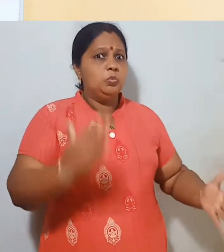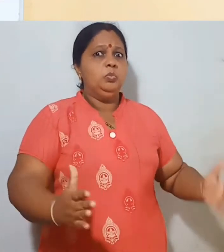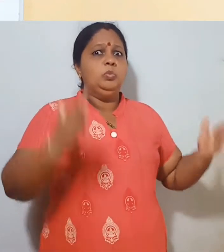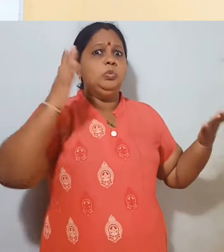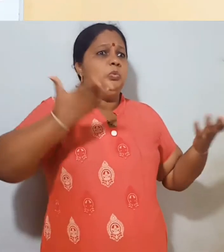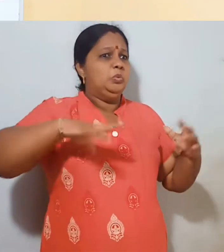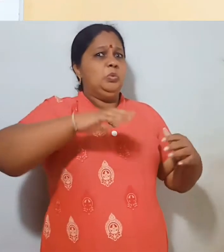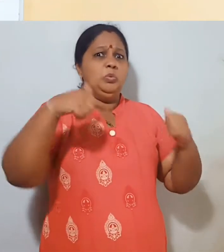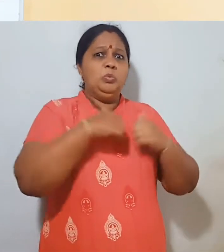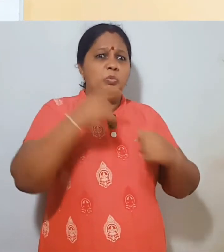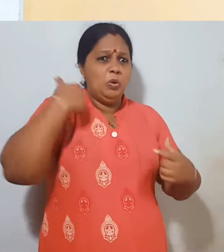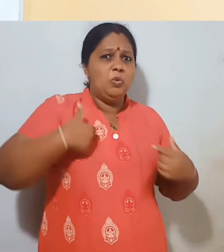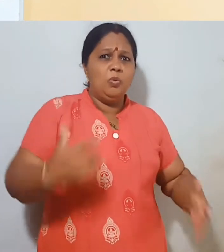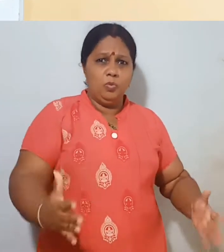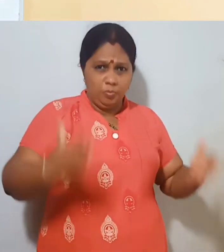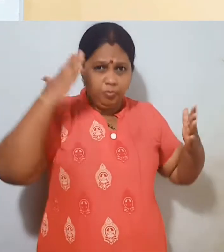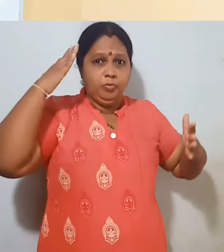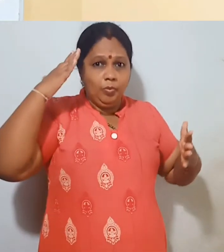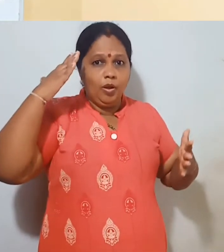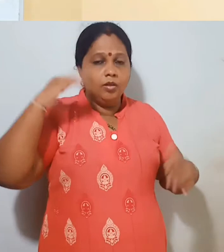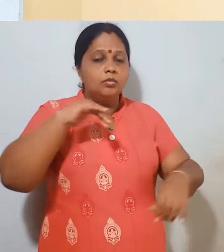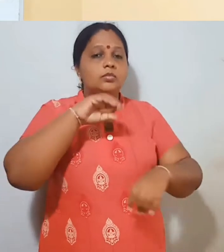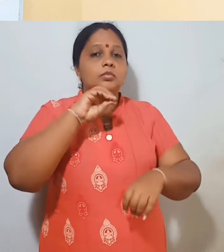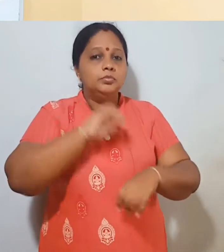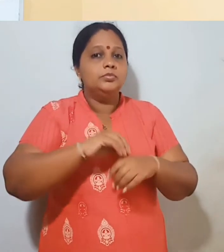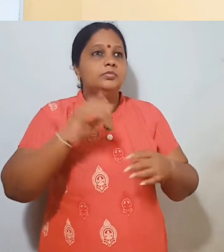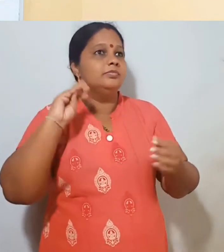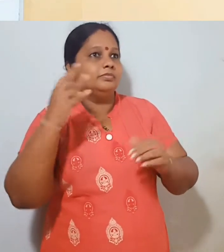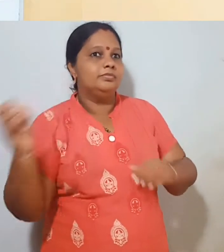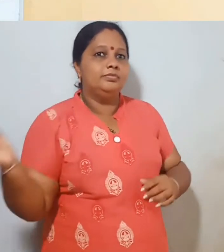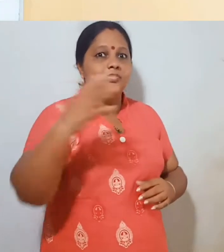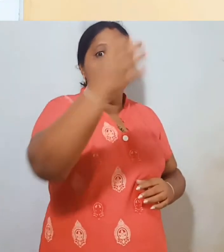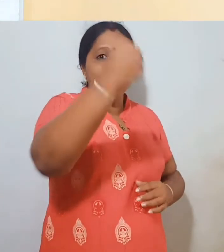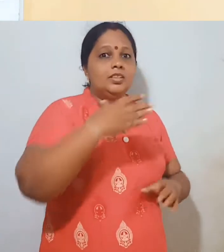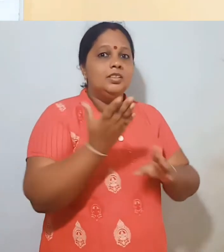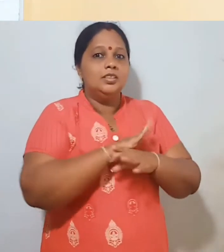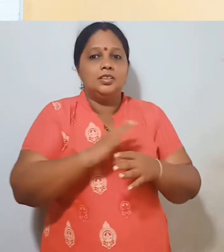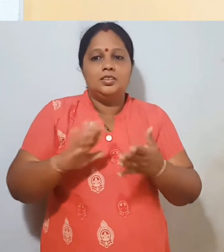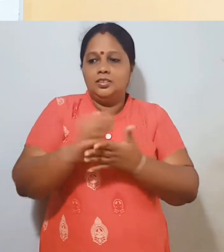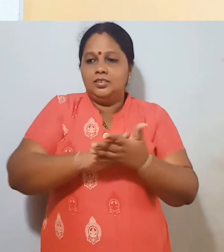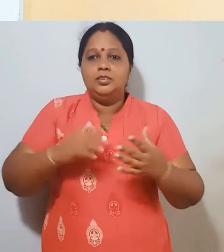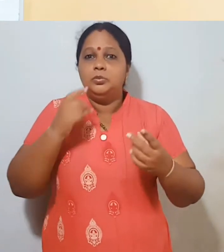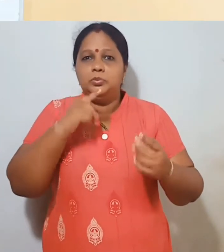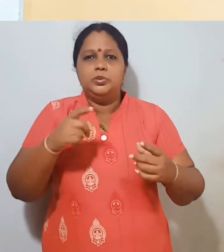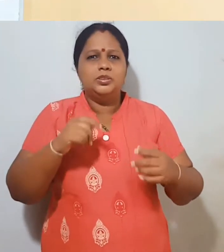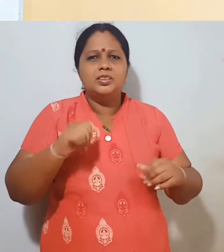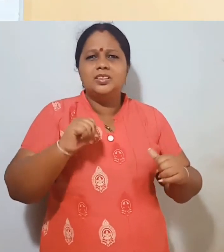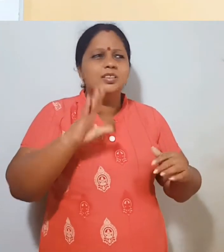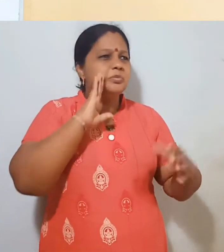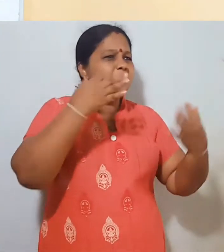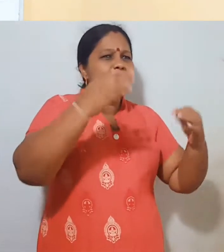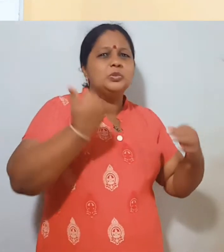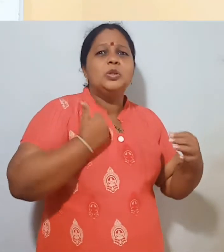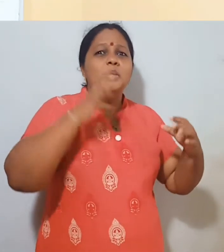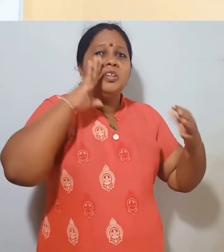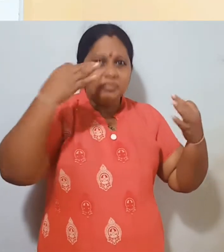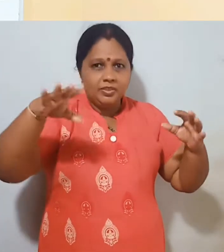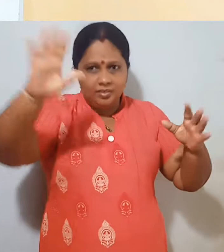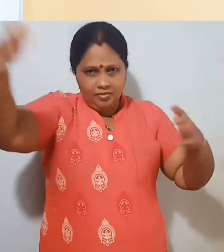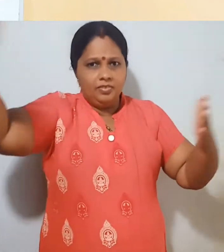வார ஆக்களை சமாளிக்கக்கூடிய மாதிரி ஹாஸ்பிட்டல் சிஸ்டத்தை அலர்ட் ஆக்கி, இப்ப கொஞ்சம் ஃப்ரீயா இருக்கிற யூனிட்ல இருக்கிற டாக்டர்ஸ் எல்லாம்